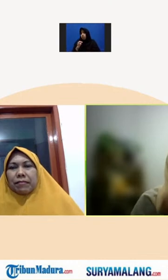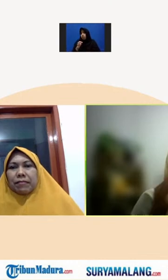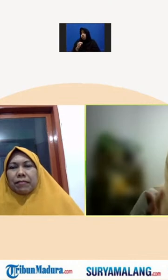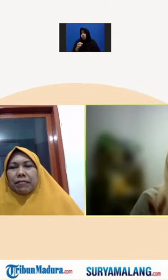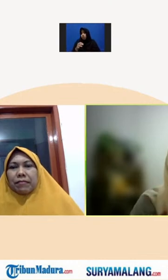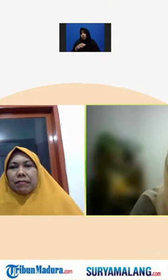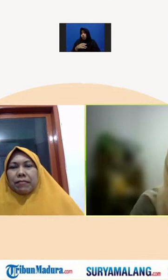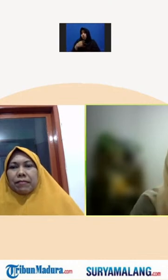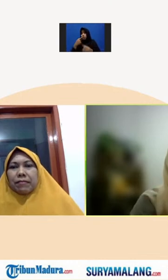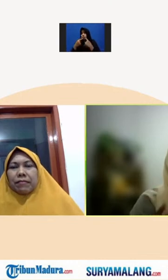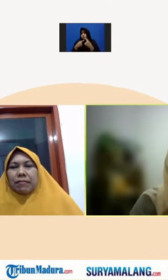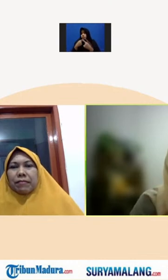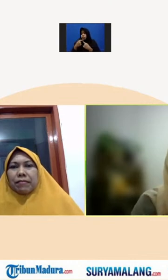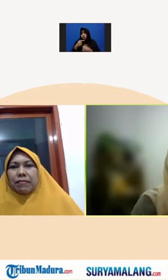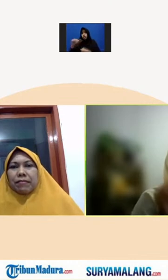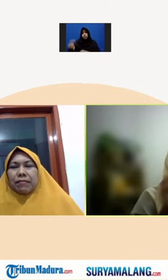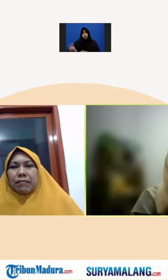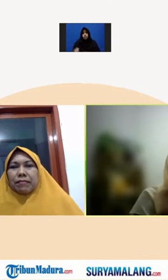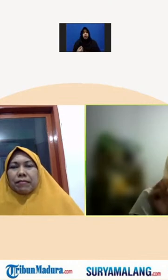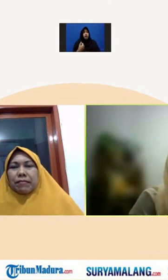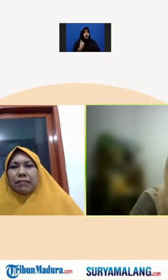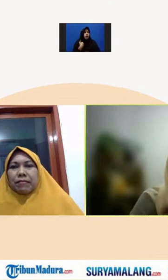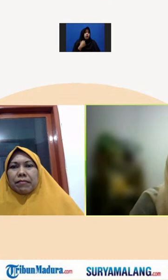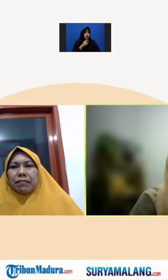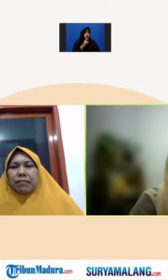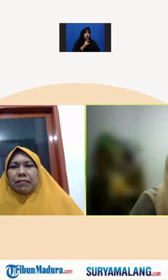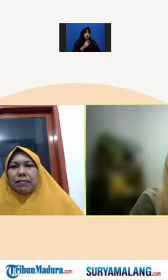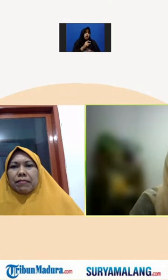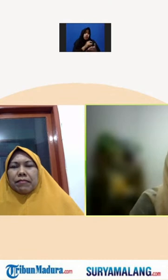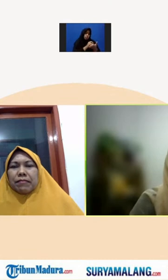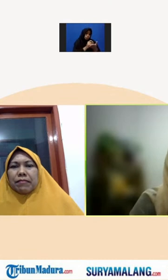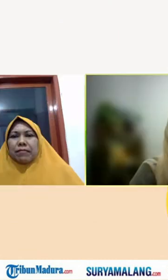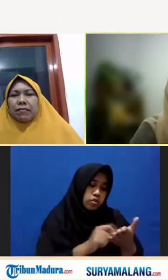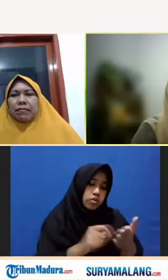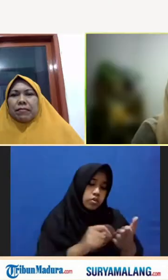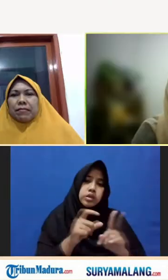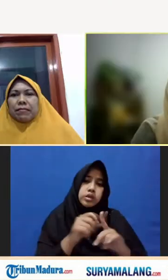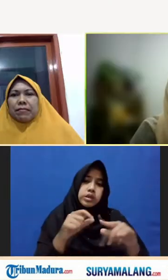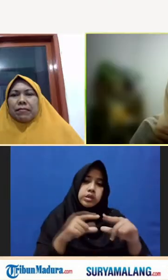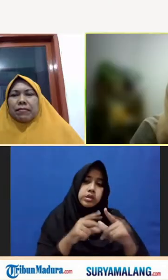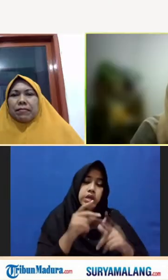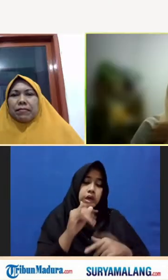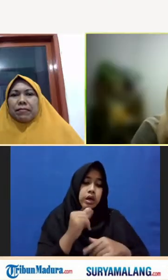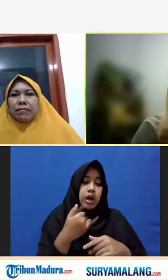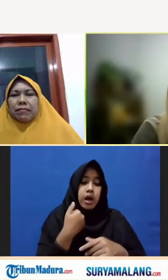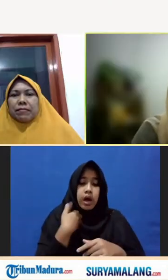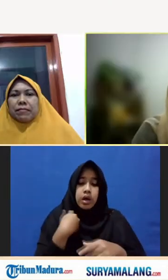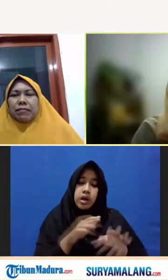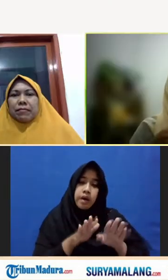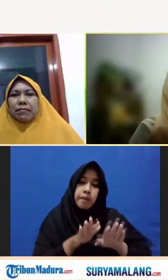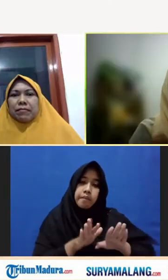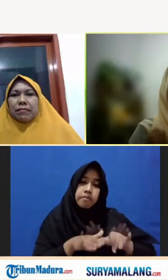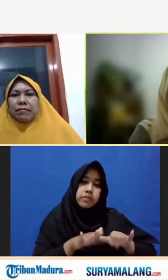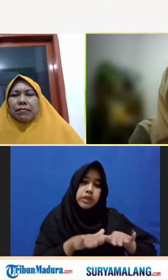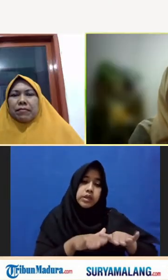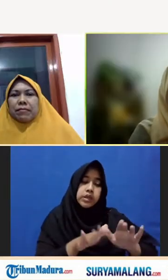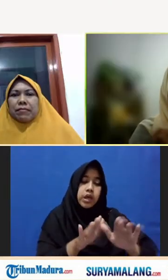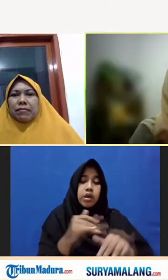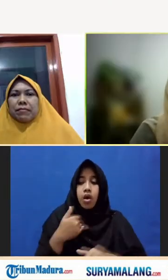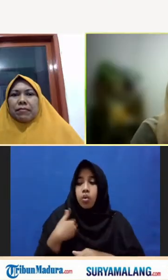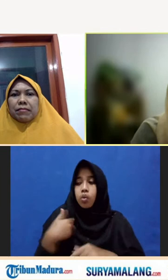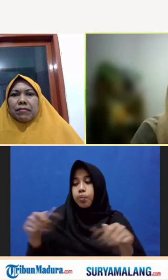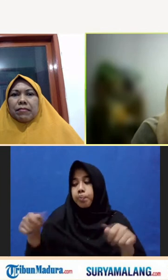curhat ke suami, ada yang aku dengan nulis diary, ada yang dengan aku menjahit, dengan aku memasak, ada